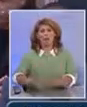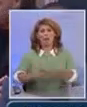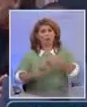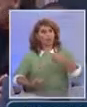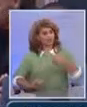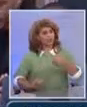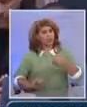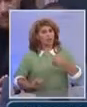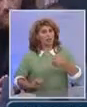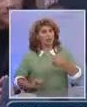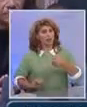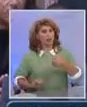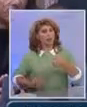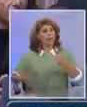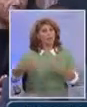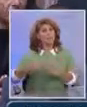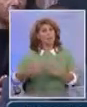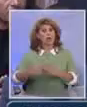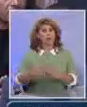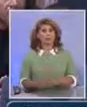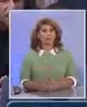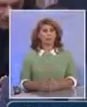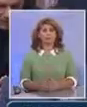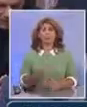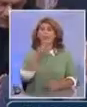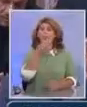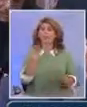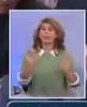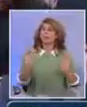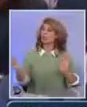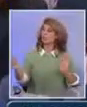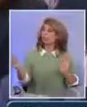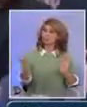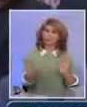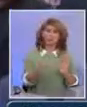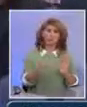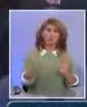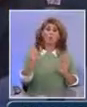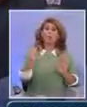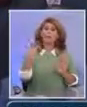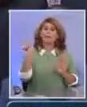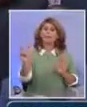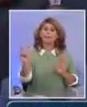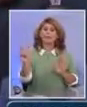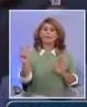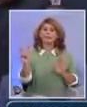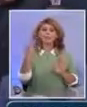που έχουμε. Και επιπλέον δεν είπε κανείς σε όλους αυτούς ούτε λέξη για